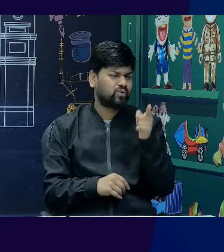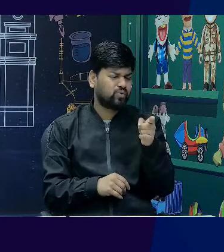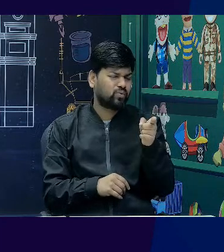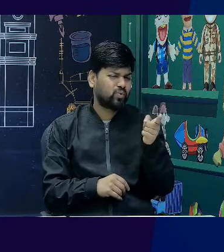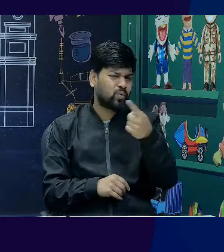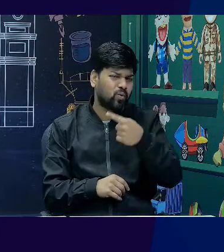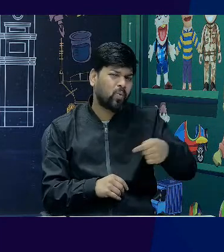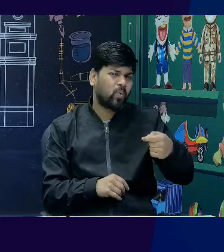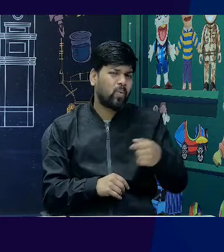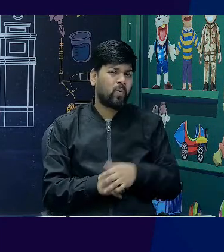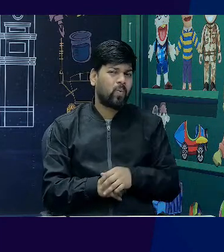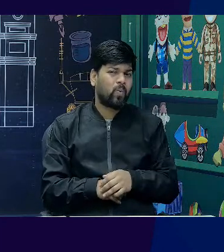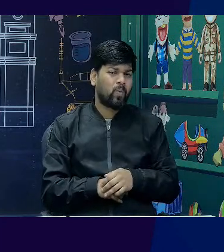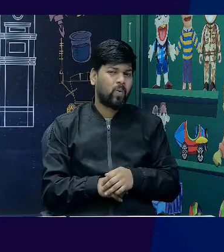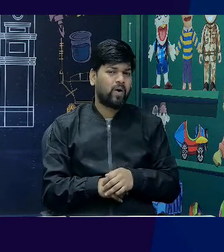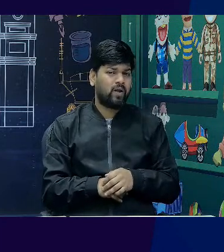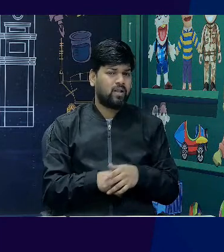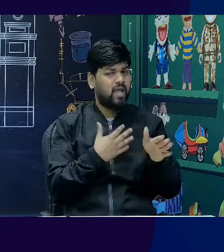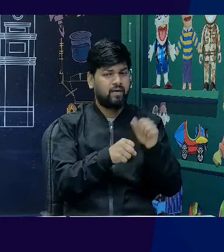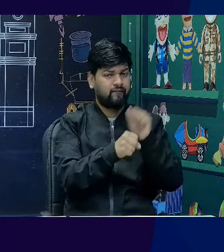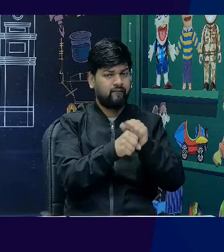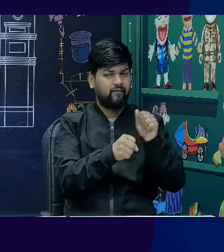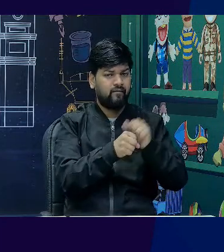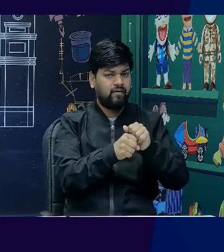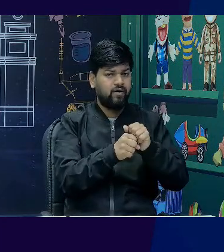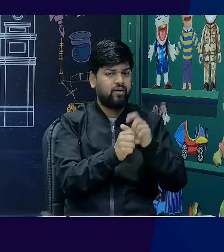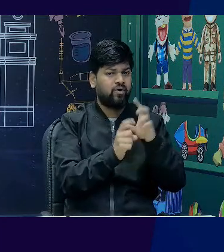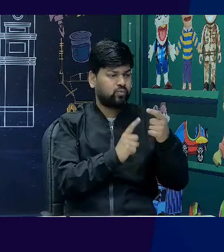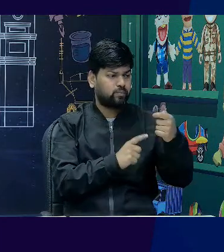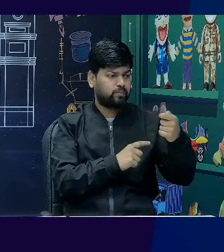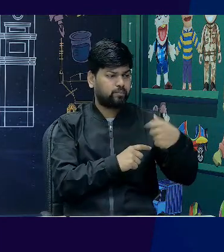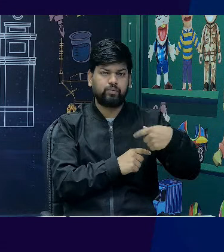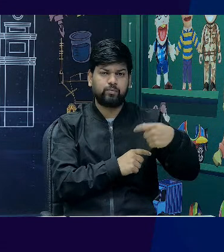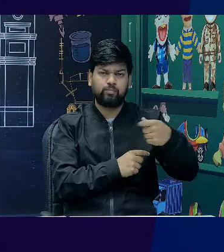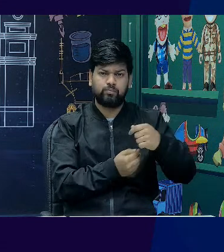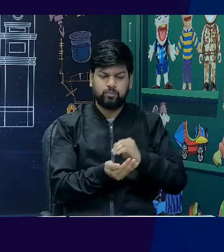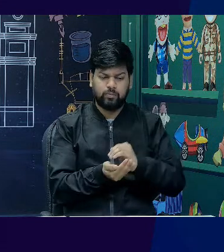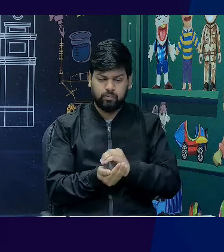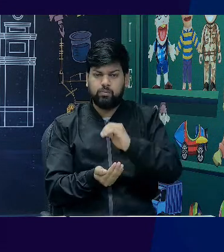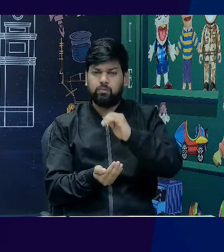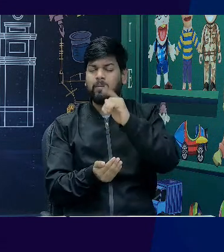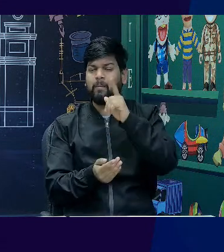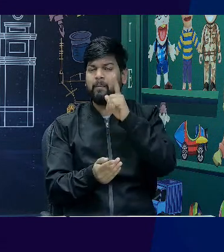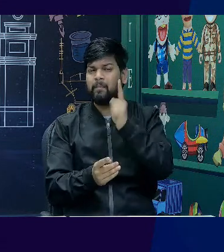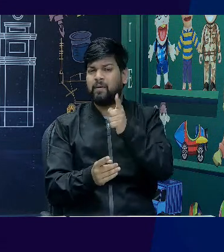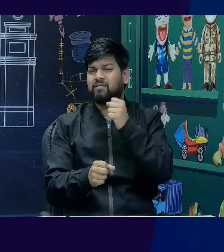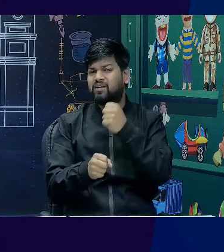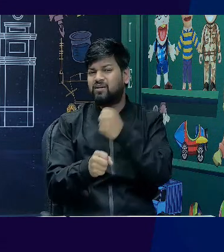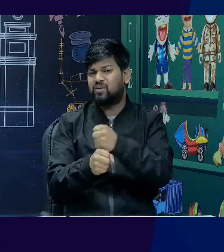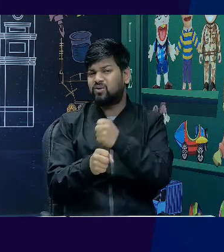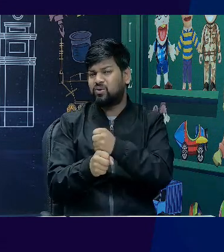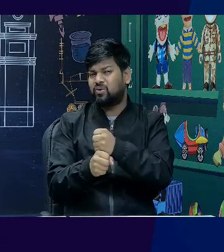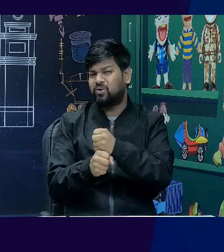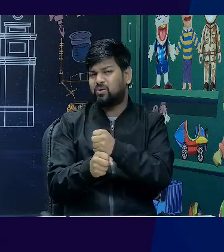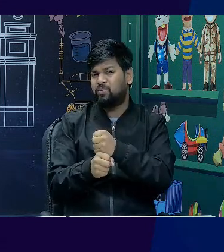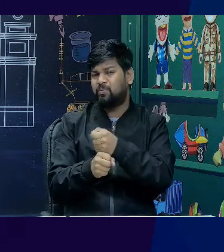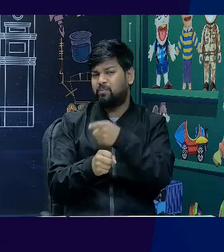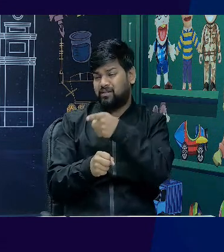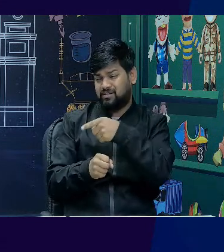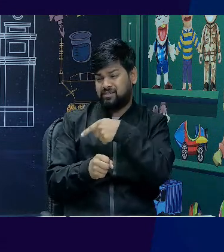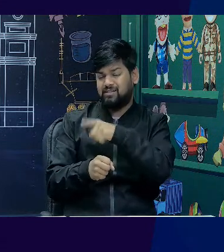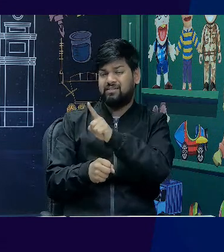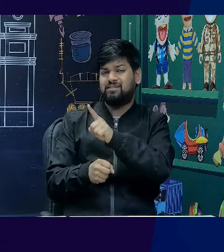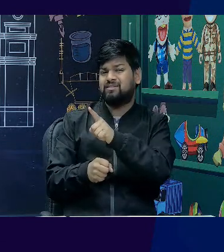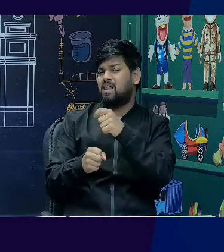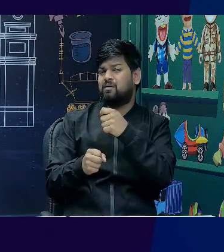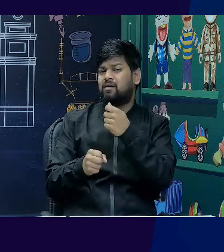उसका division देखते हैं, government कैसे पैसे कमाएगी, या तो उसको tax के through revenue मिलेगा या उसको non tax